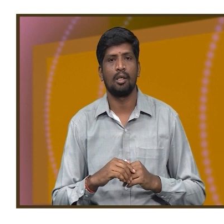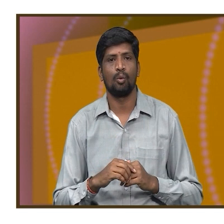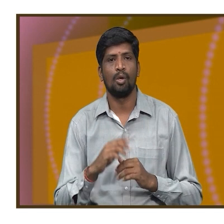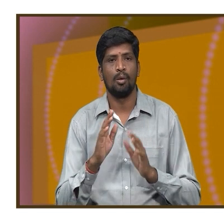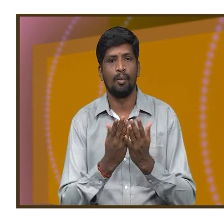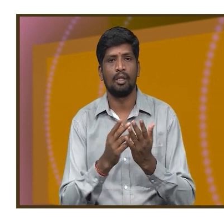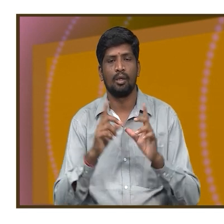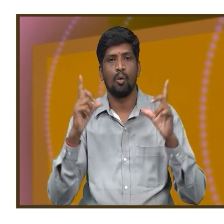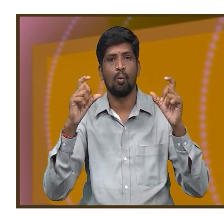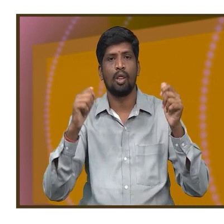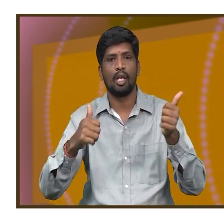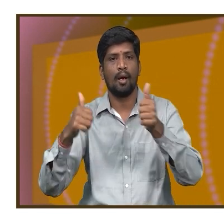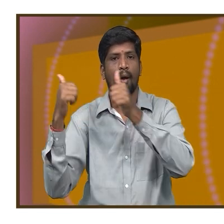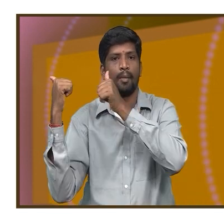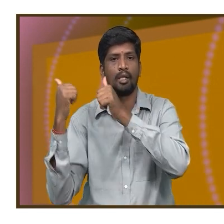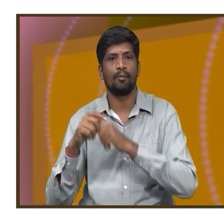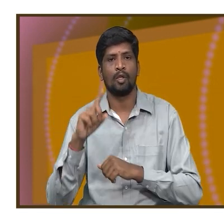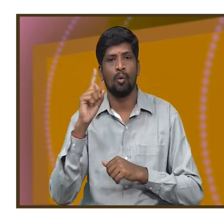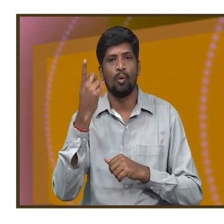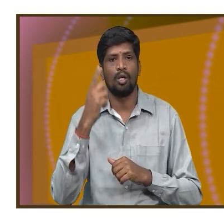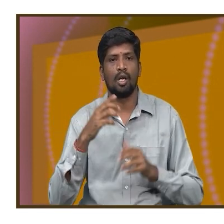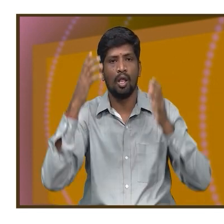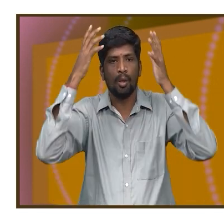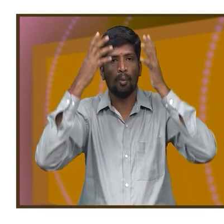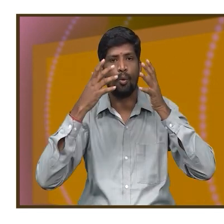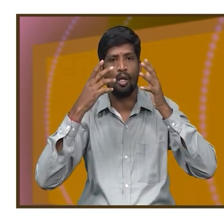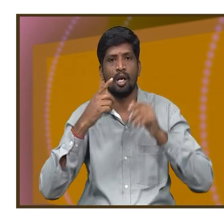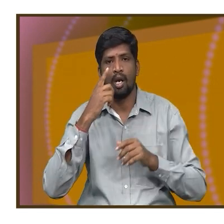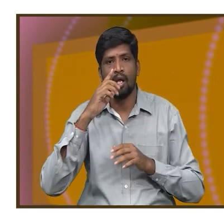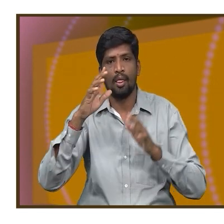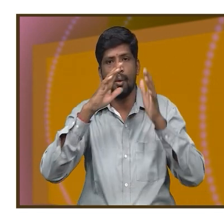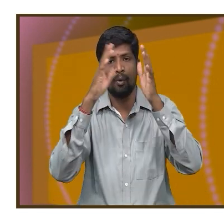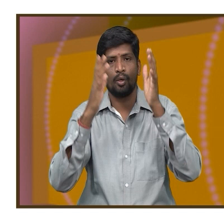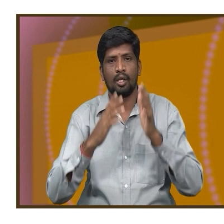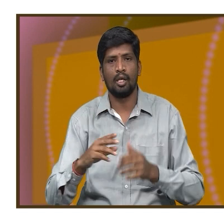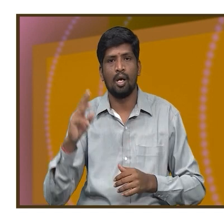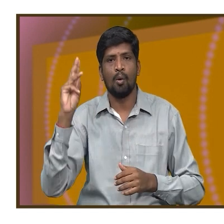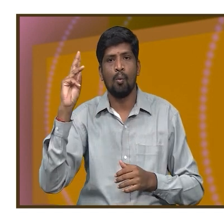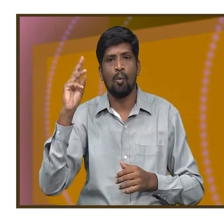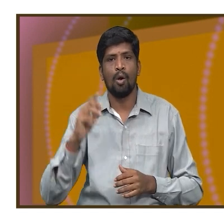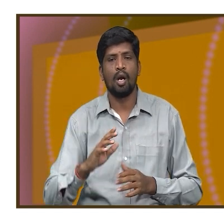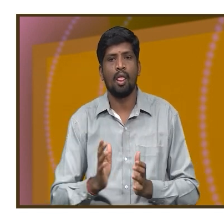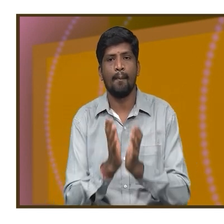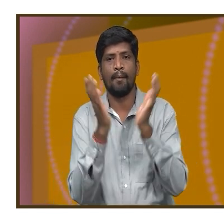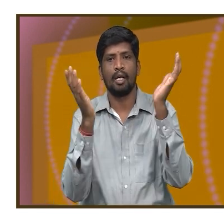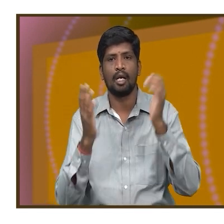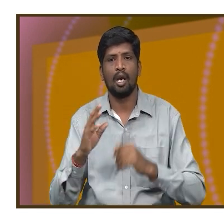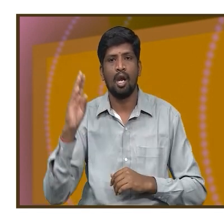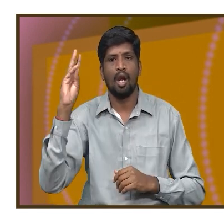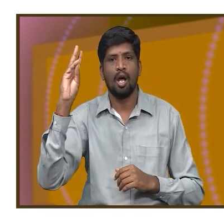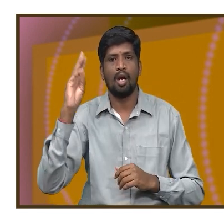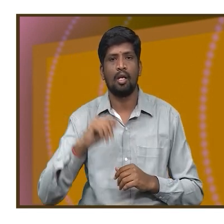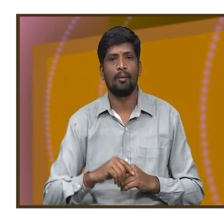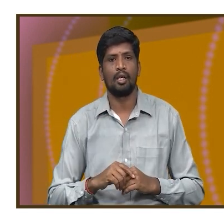பாண்டவம், கதாவிலாசம், தேசாந்திரி, உருபசி, தாவரங்களின் உரையாடல், கால் முளைத்த